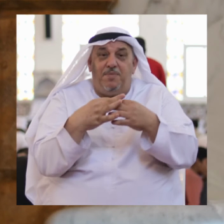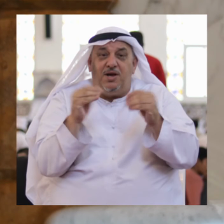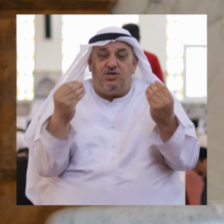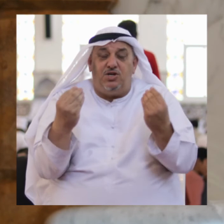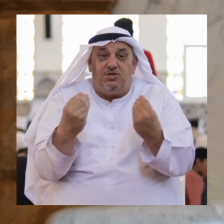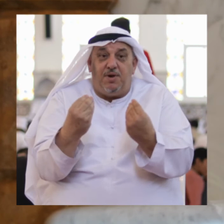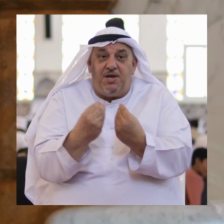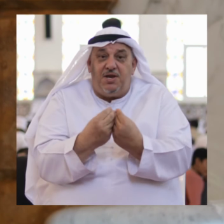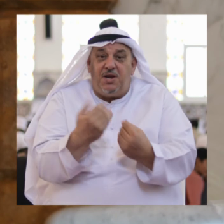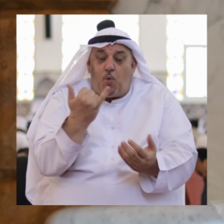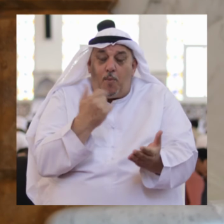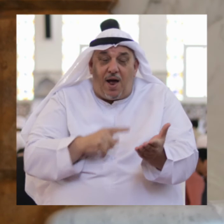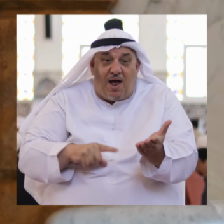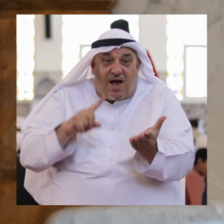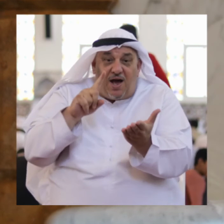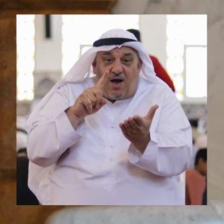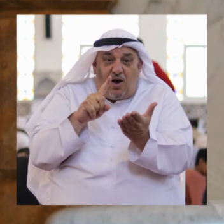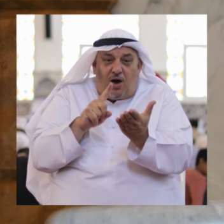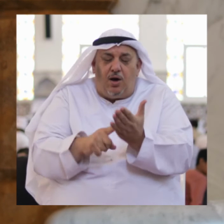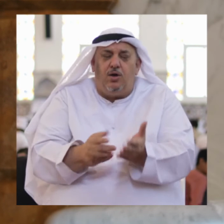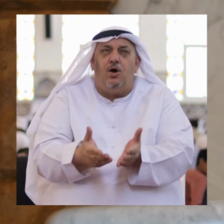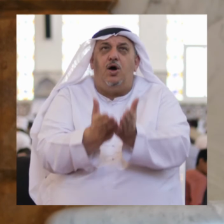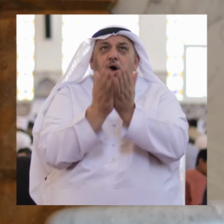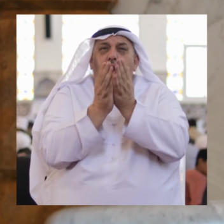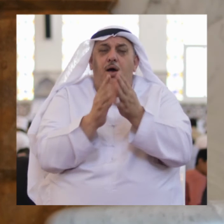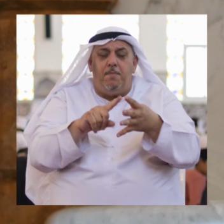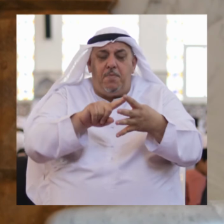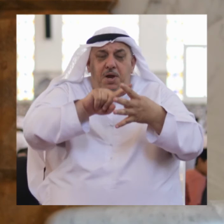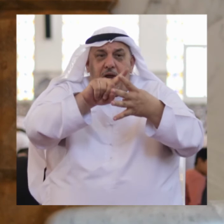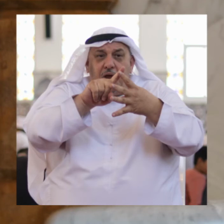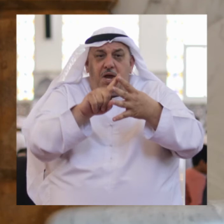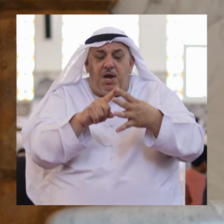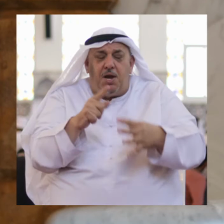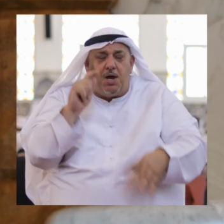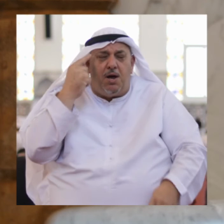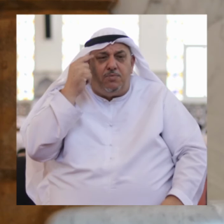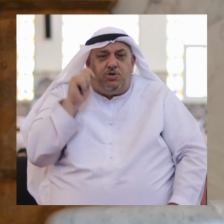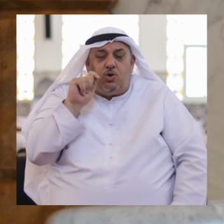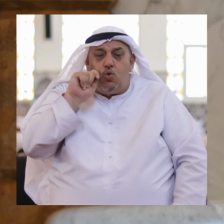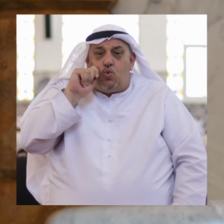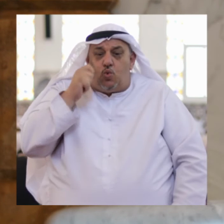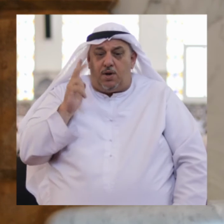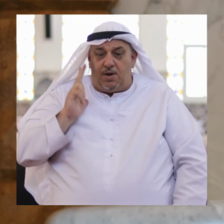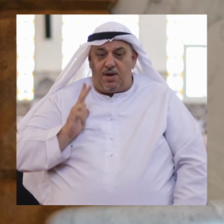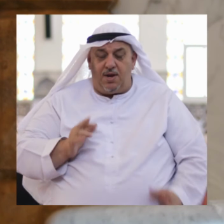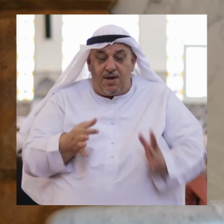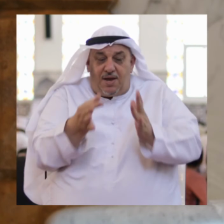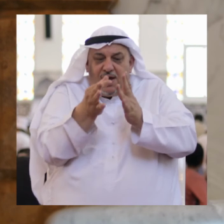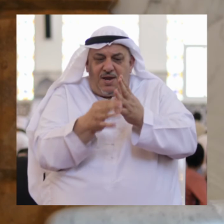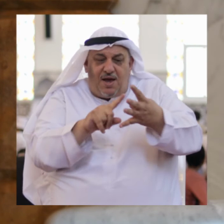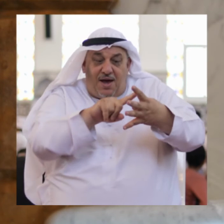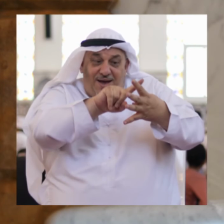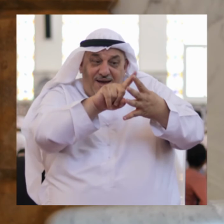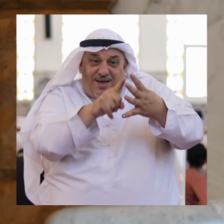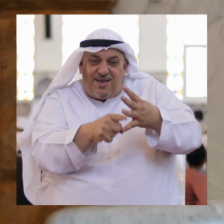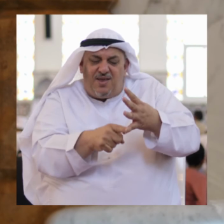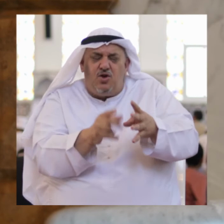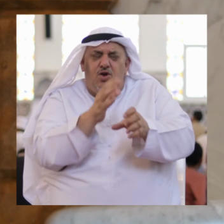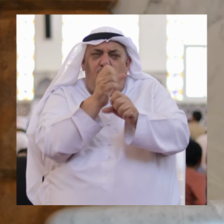اجمعين وارضى اللهم عن الخلفاء الراشدين ابي بكر وعمر وعثمان وعلي